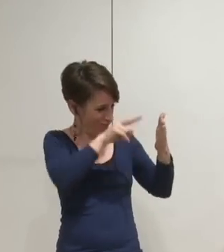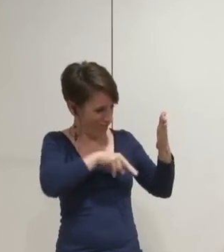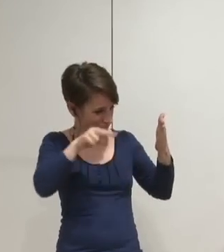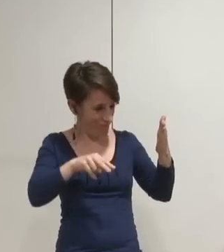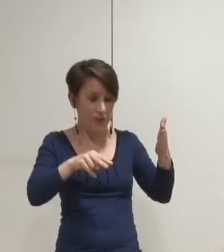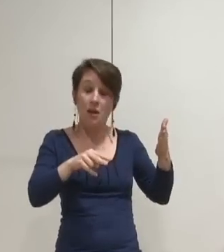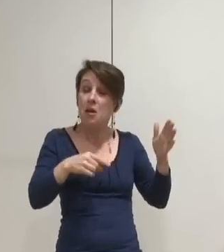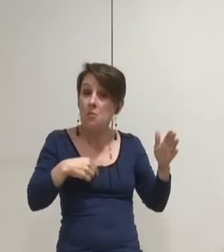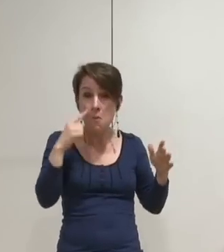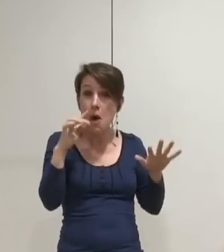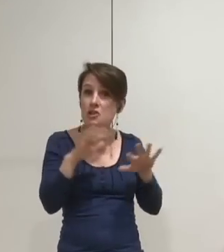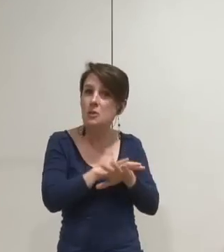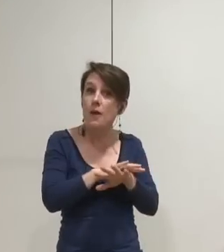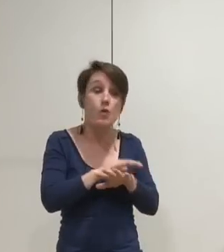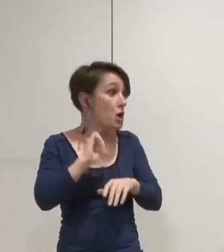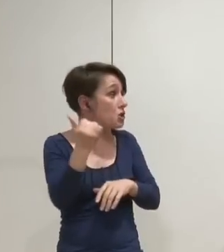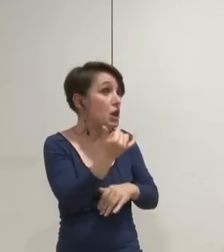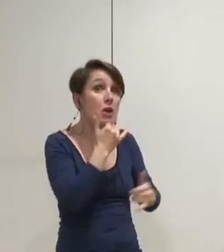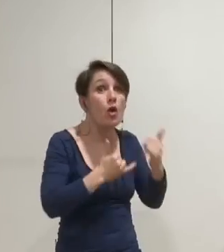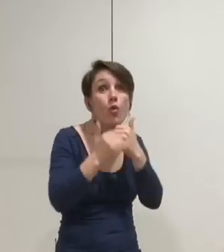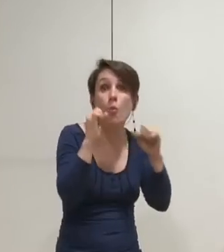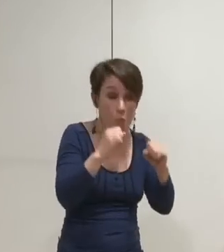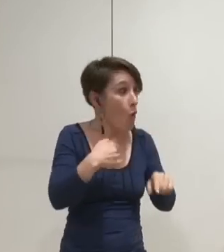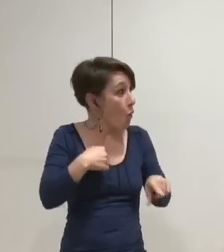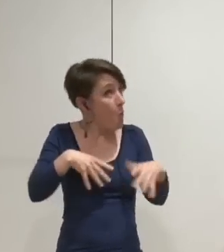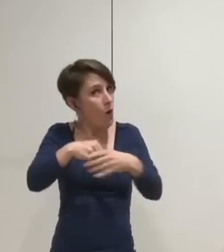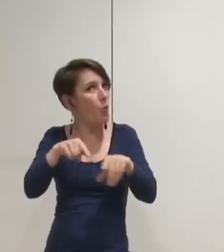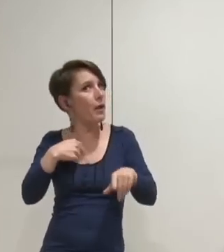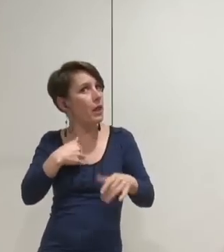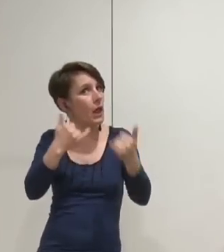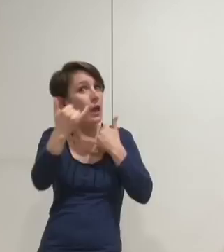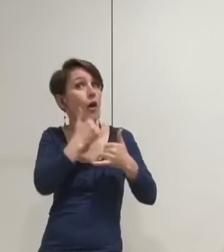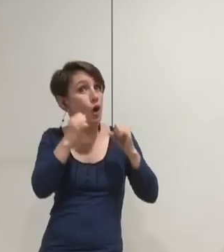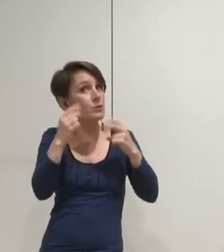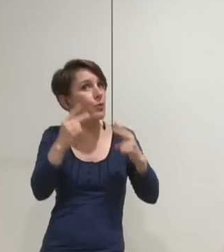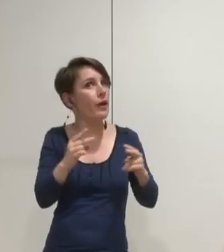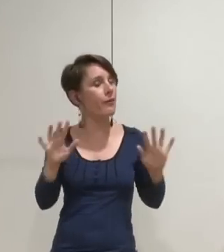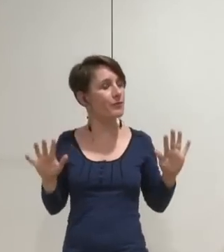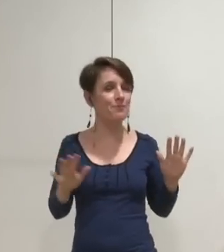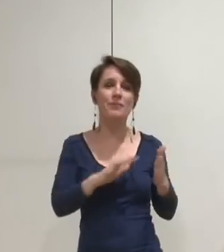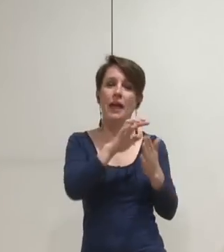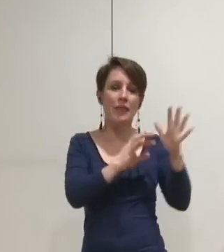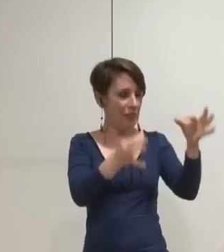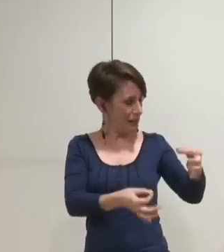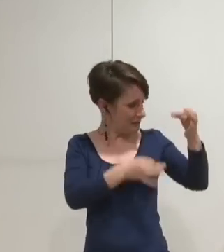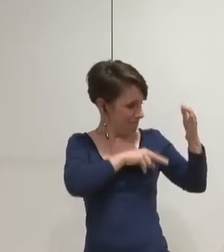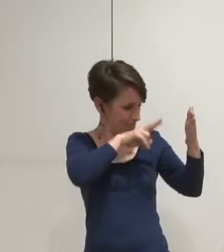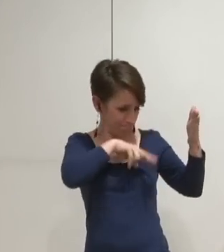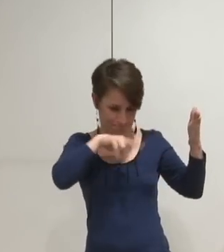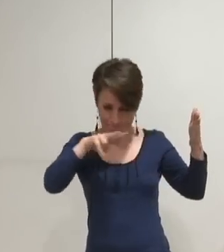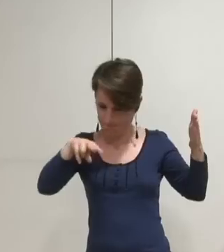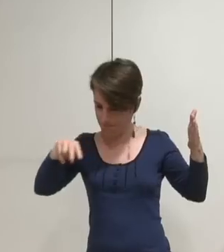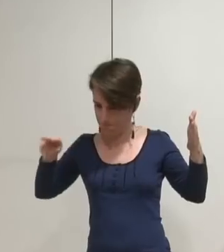euh la texte en question le texte en question et je n'y ai pas vu me